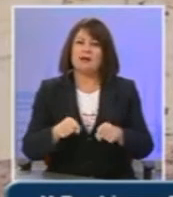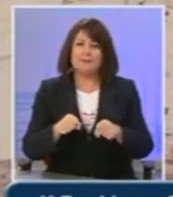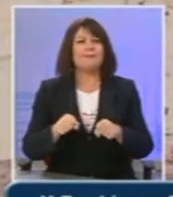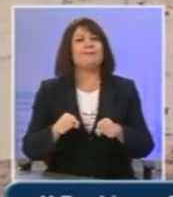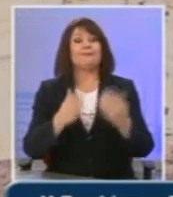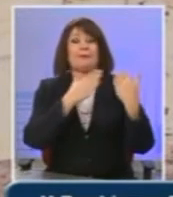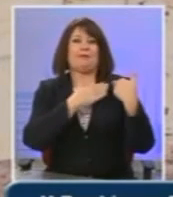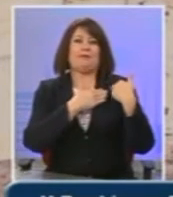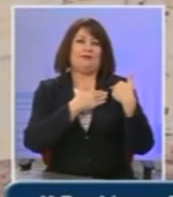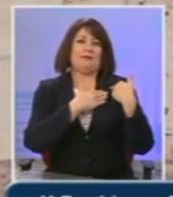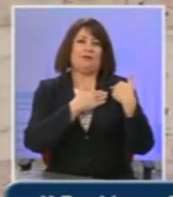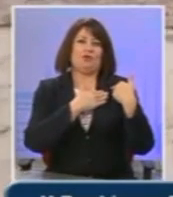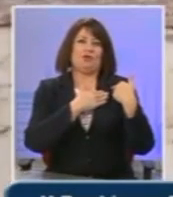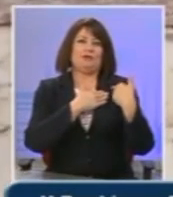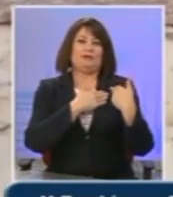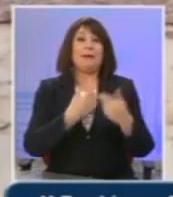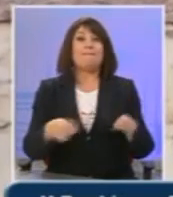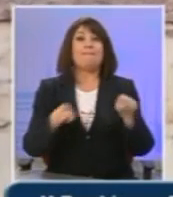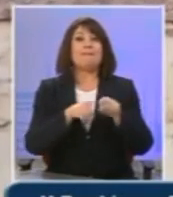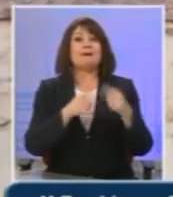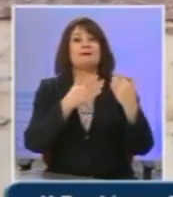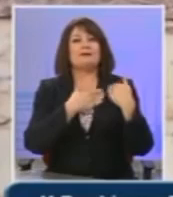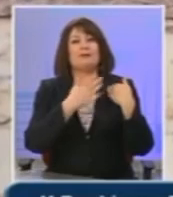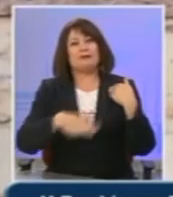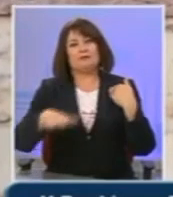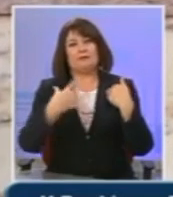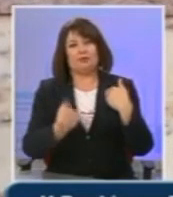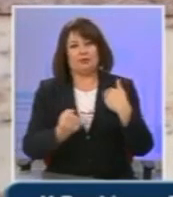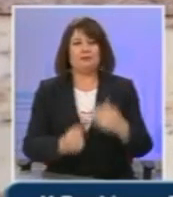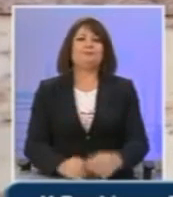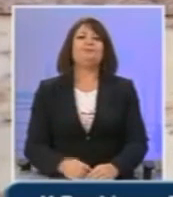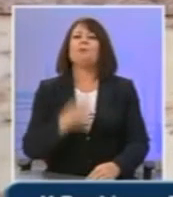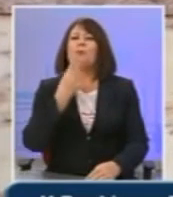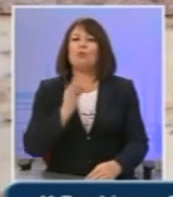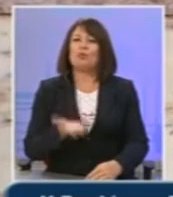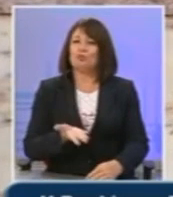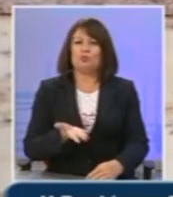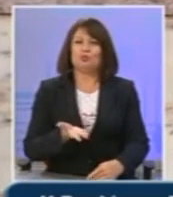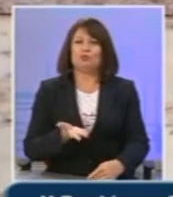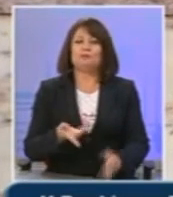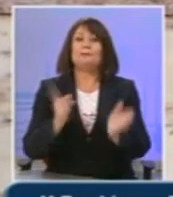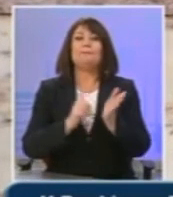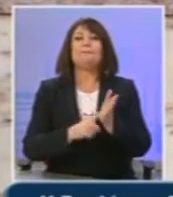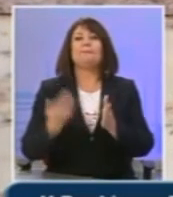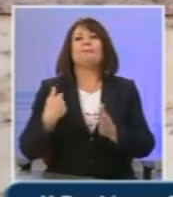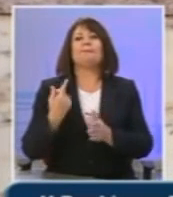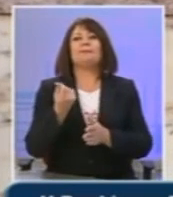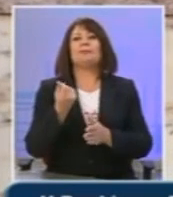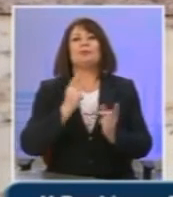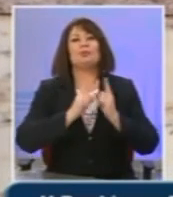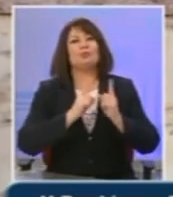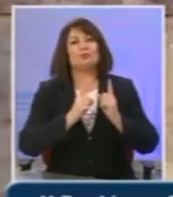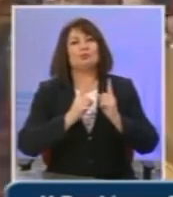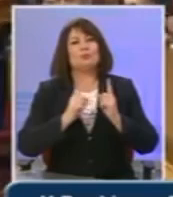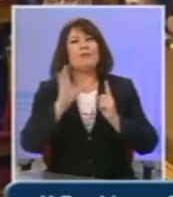της υπευθυνότητας, της συνευθύνης. Τόσο για την τήρηση της πρόσφατης οικονομικής συμφωνίας με